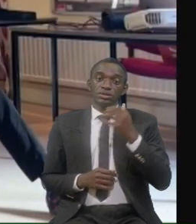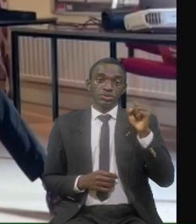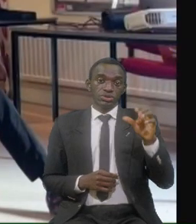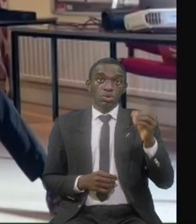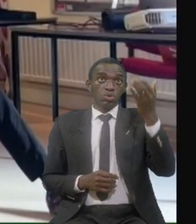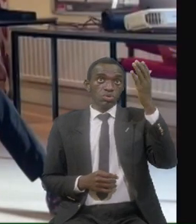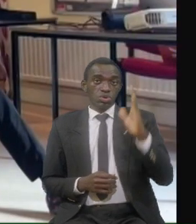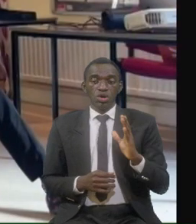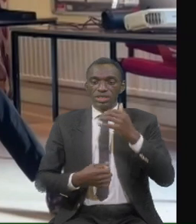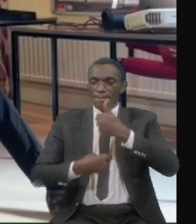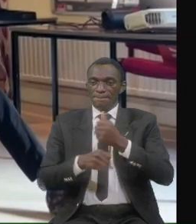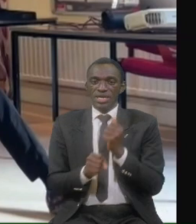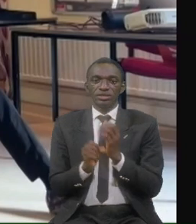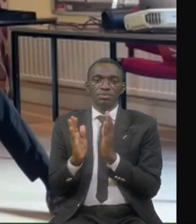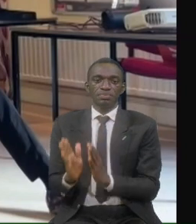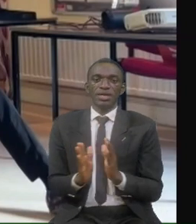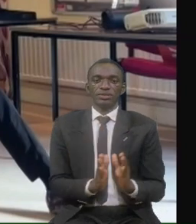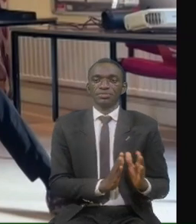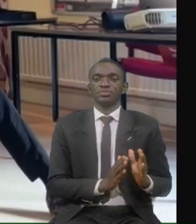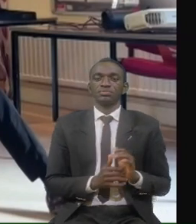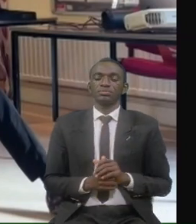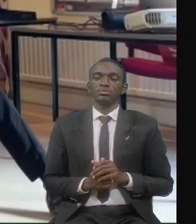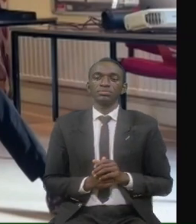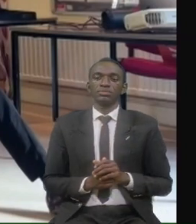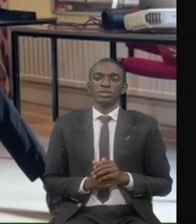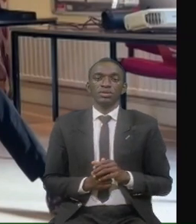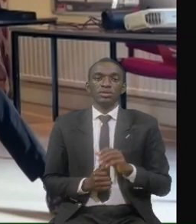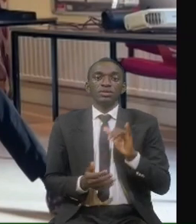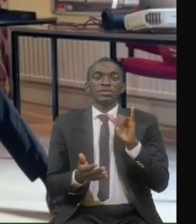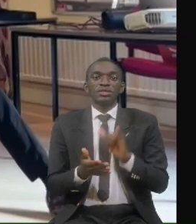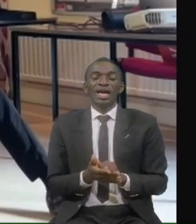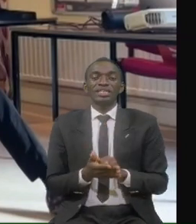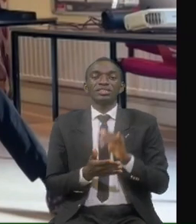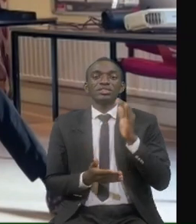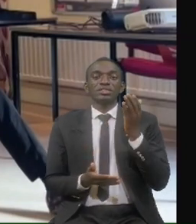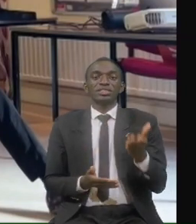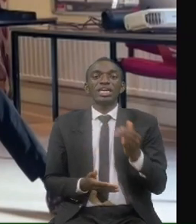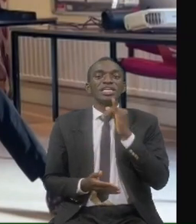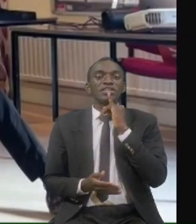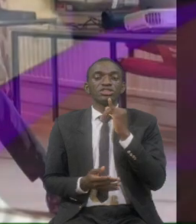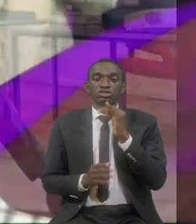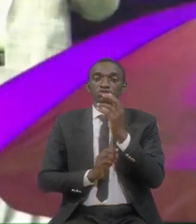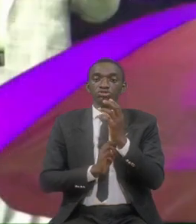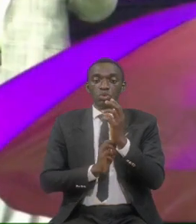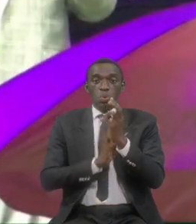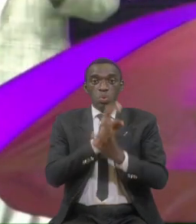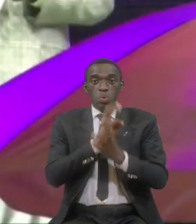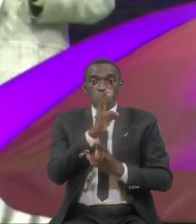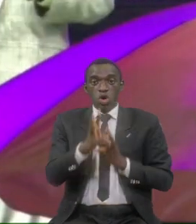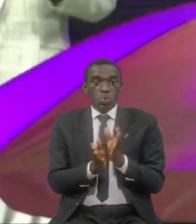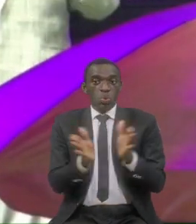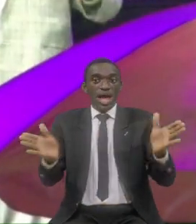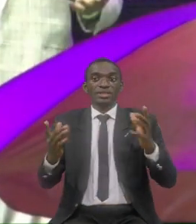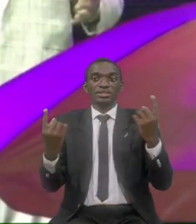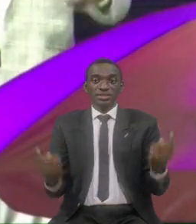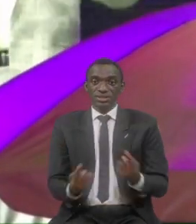plan. O ang Dios naghimo sag plano. That there is universal sin. Na dunay sala nga lukop. He